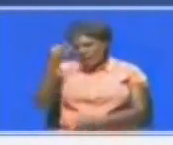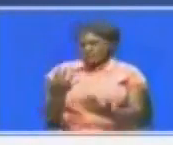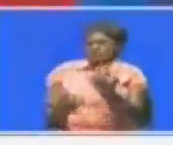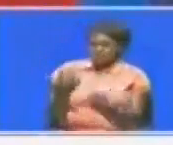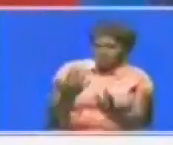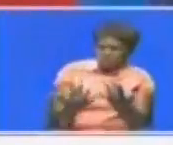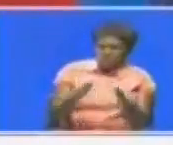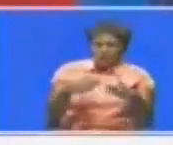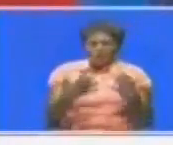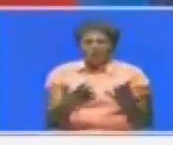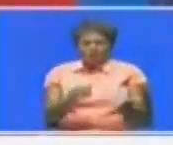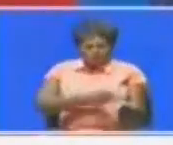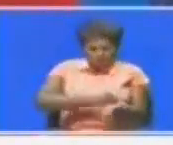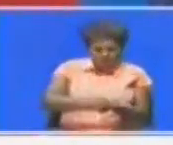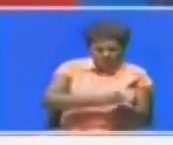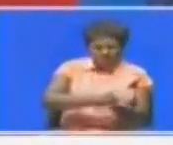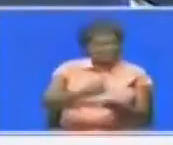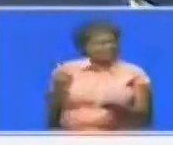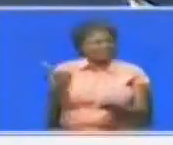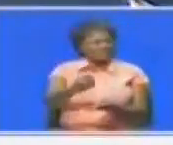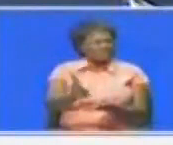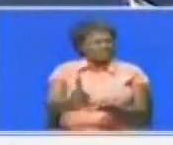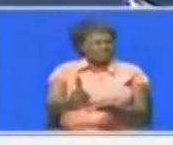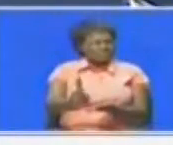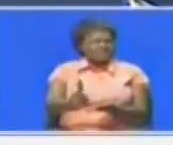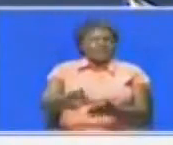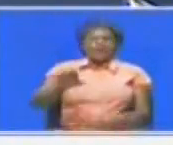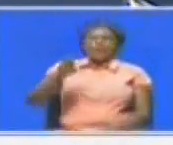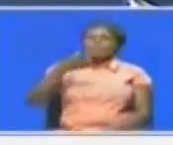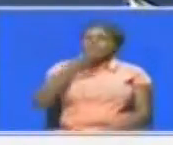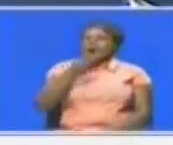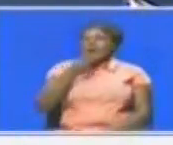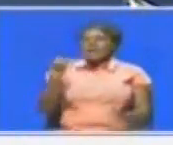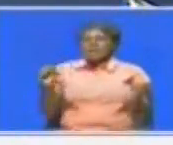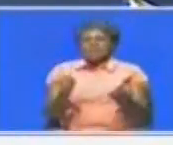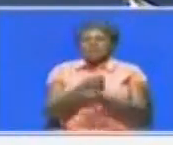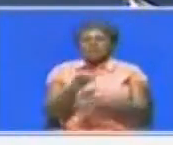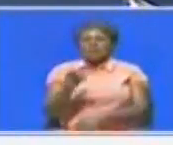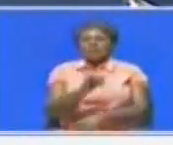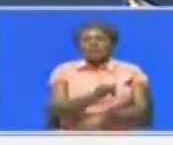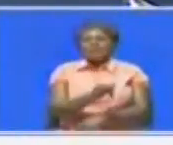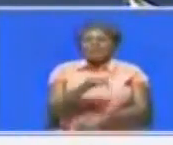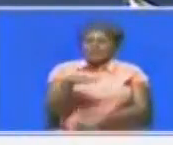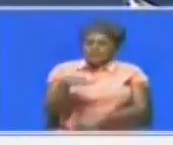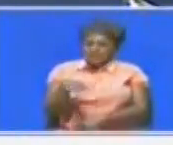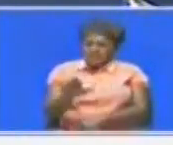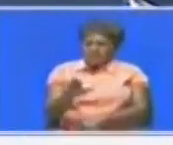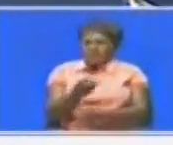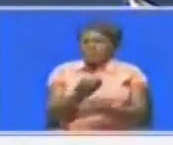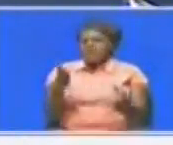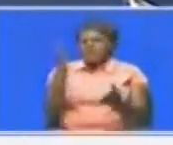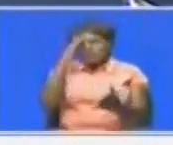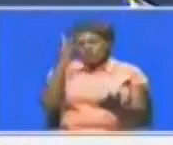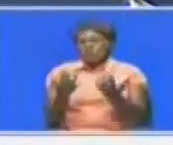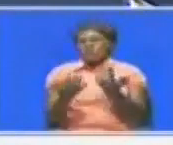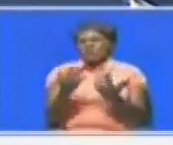pika, sijui piga pasi, sijui fanya nini. Mwanamume huwezi kumweka nani kwa sababu ya kufua na kupika. Wengi huko nje wanajua kupika. Na